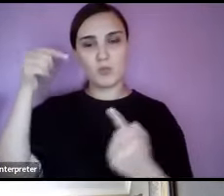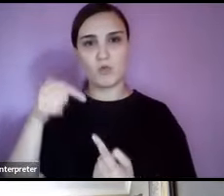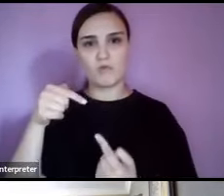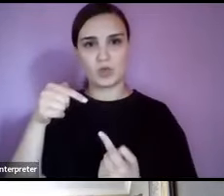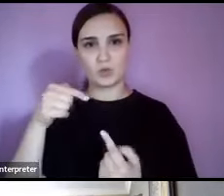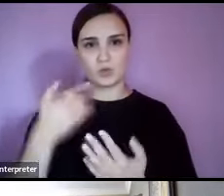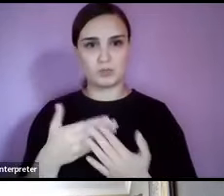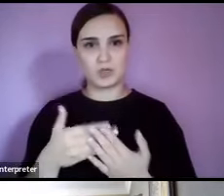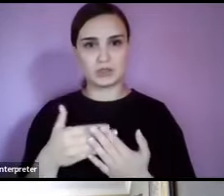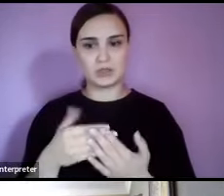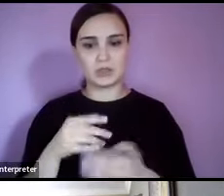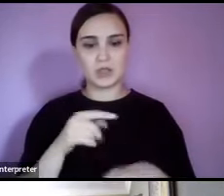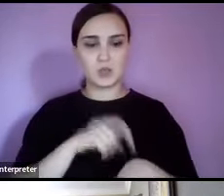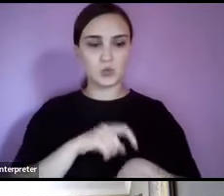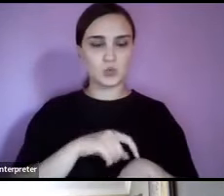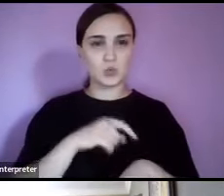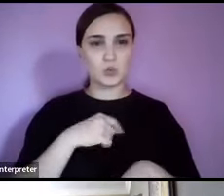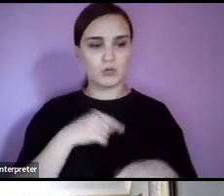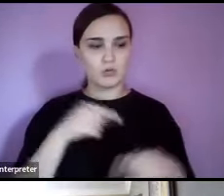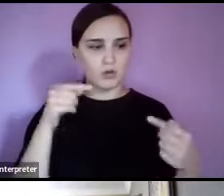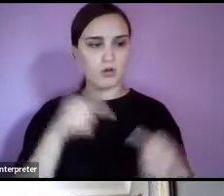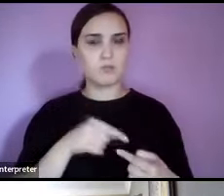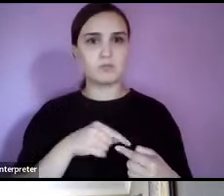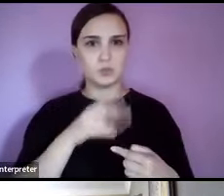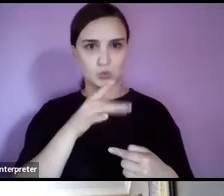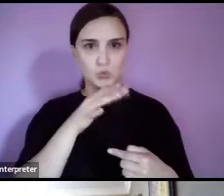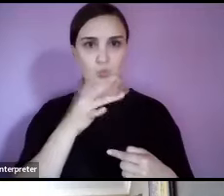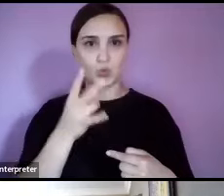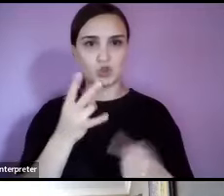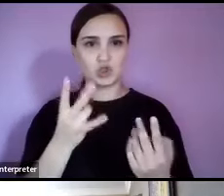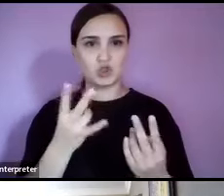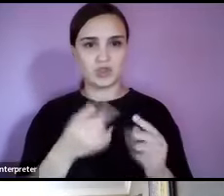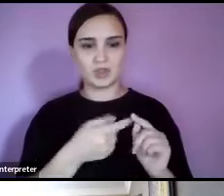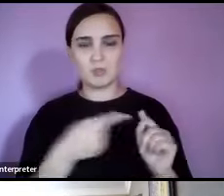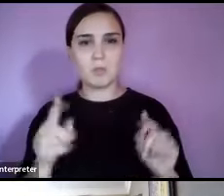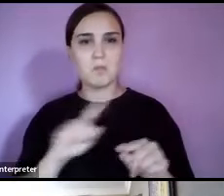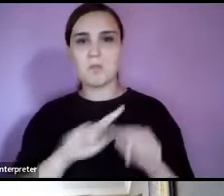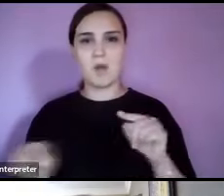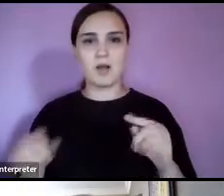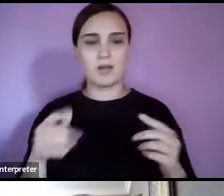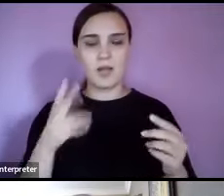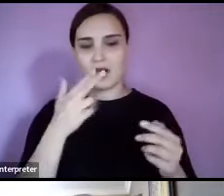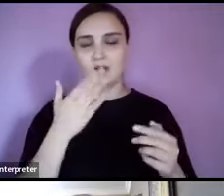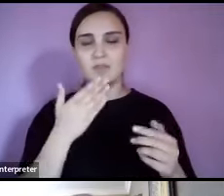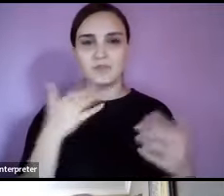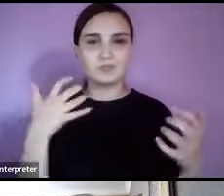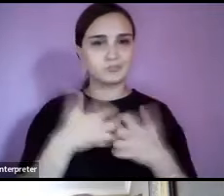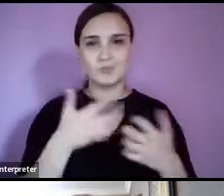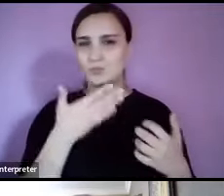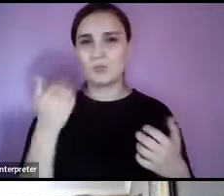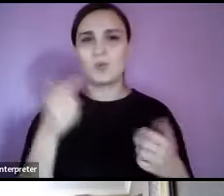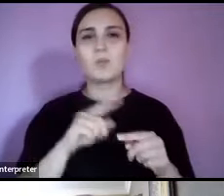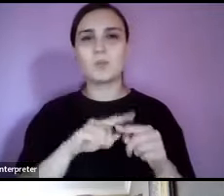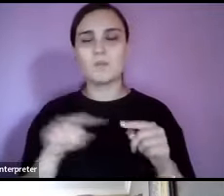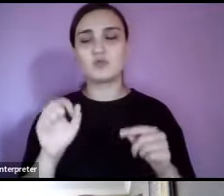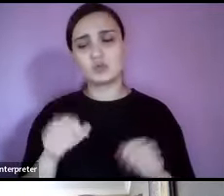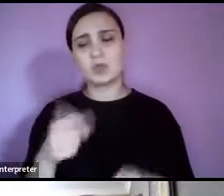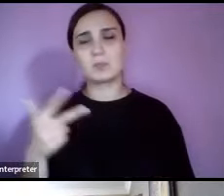ფიზიკურად, ხო, ამ რუტინას მოითხოვს გარკვეულ დროს, ამიტომ არ დანებდეთ ხშირ შემთხვევაში, ეს არის დაახლოებით 3